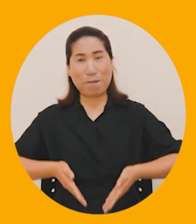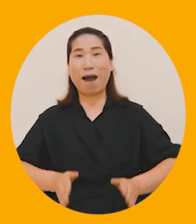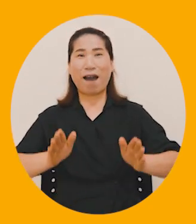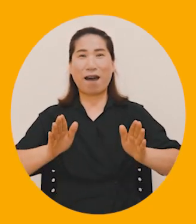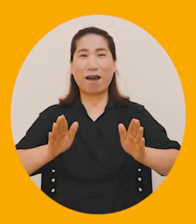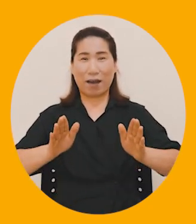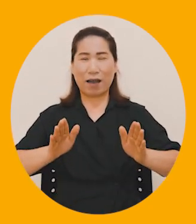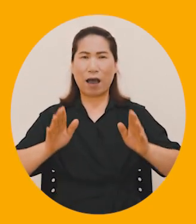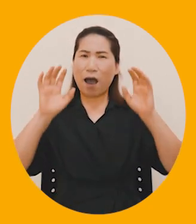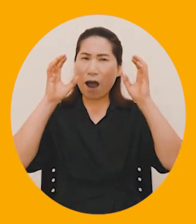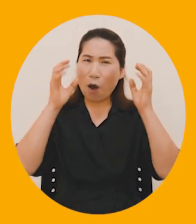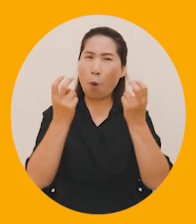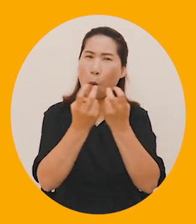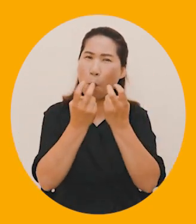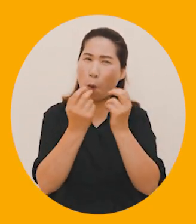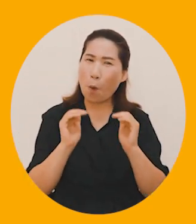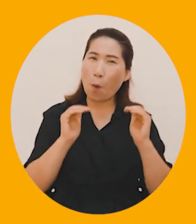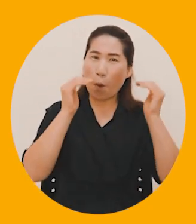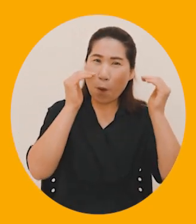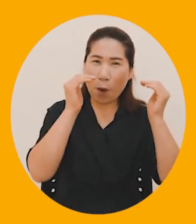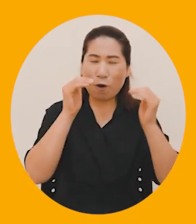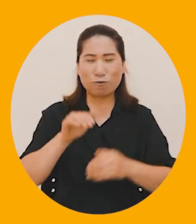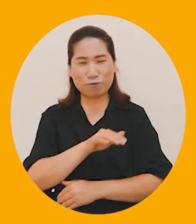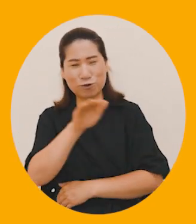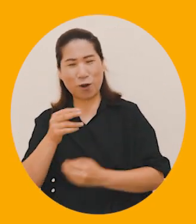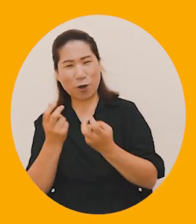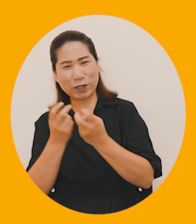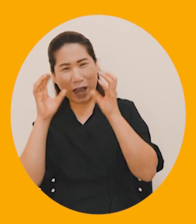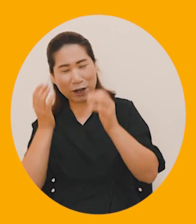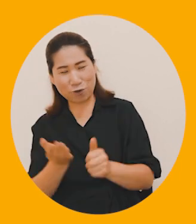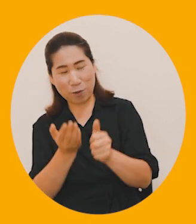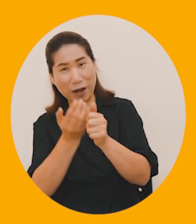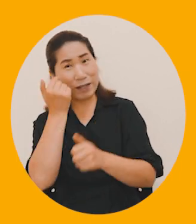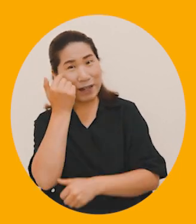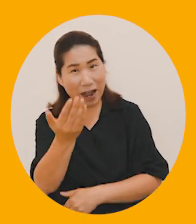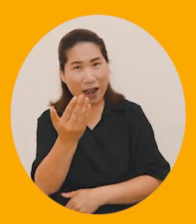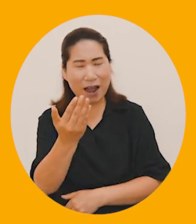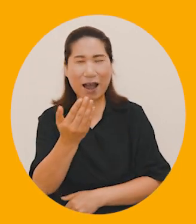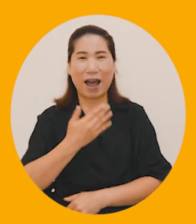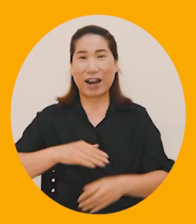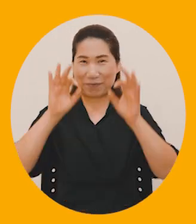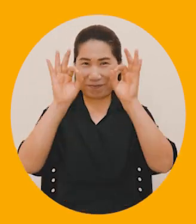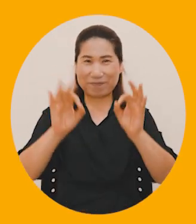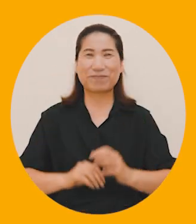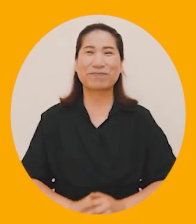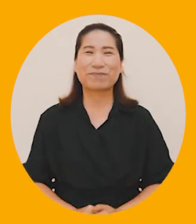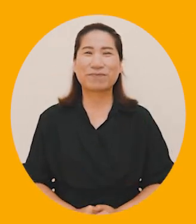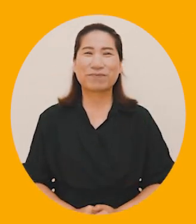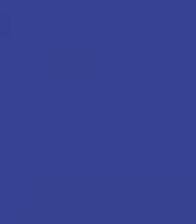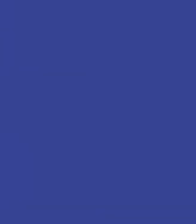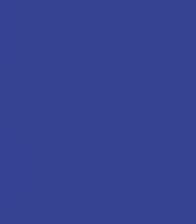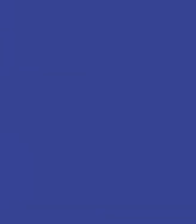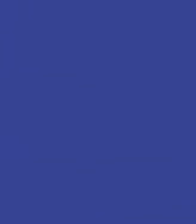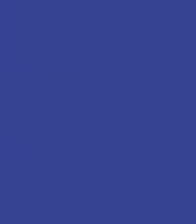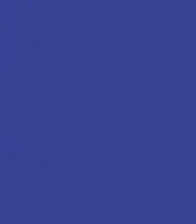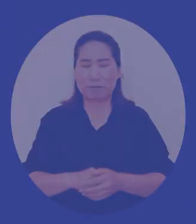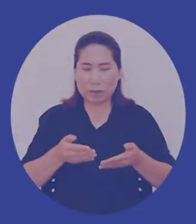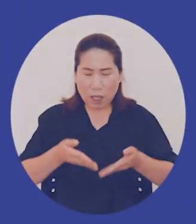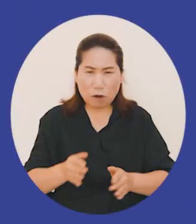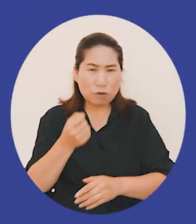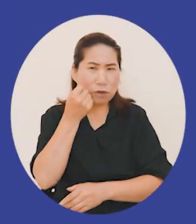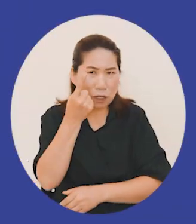태어났어요. 아기는 어떻게 성장하고 우리는 어떻게 아기를 돌봐야 하는지 알아보도록 하겠습니다.